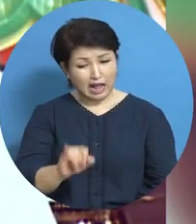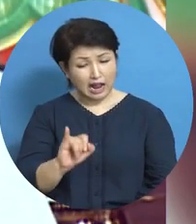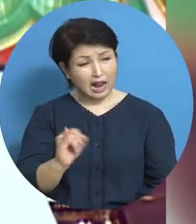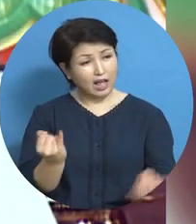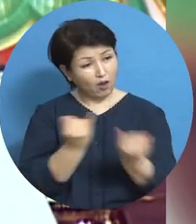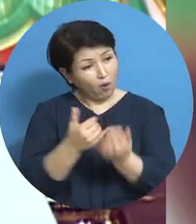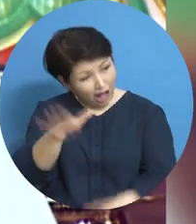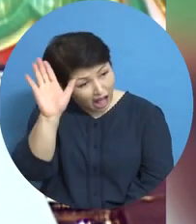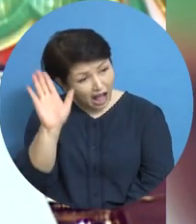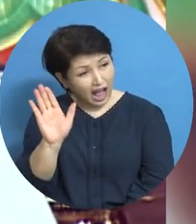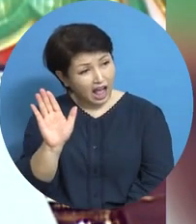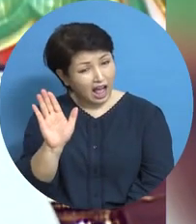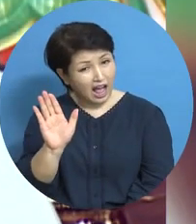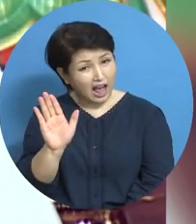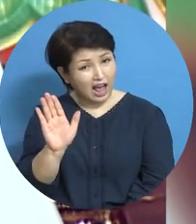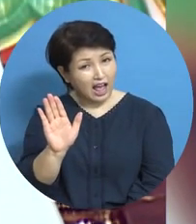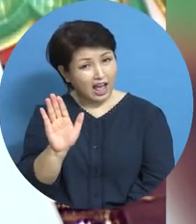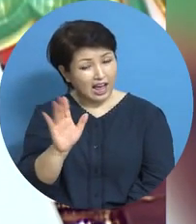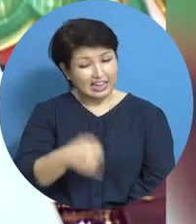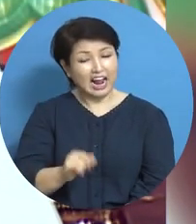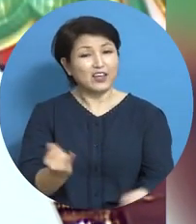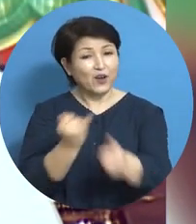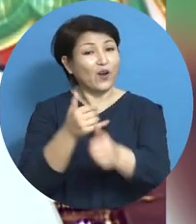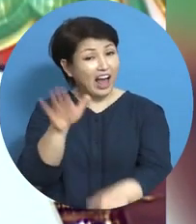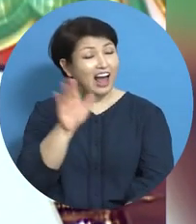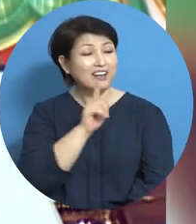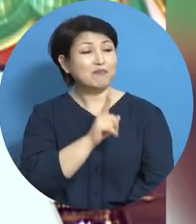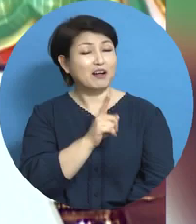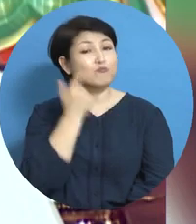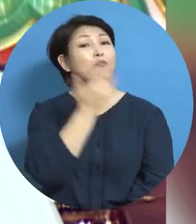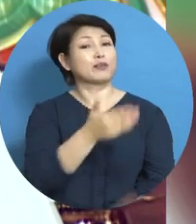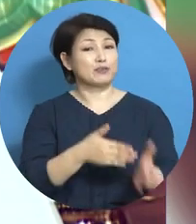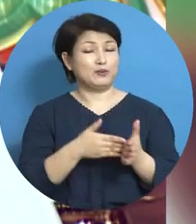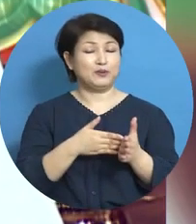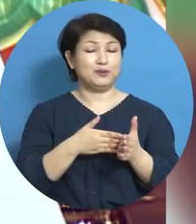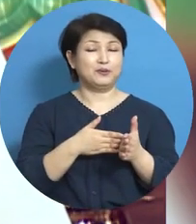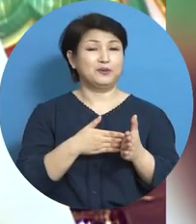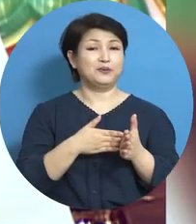보낸단 말이요? 이렇게 물었더니